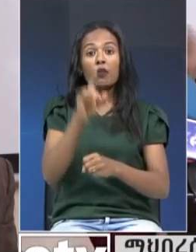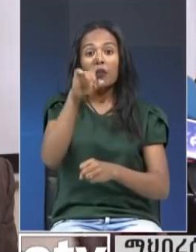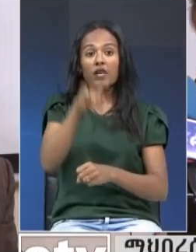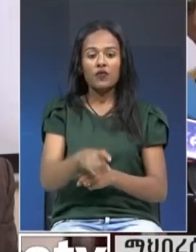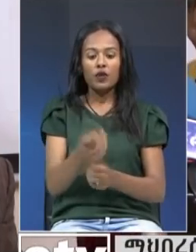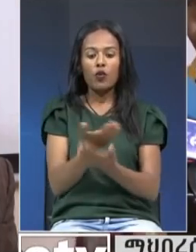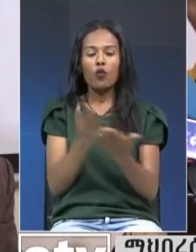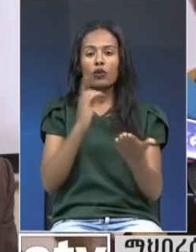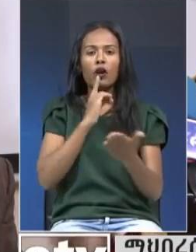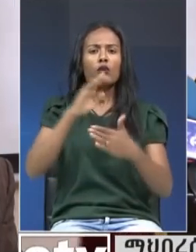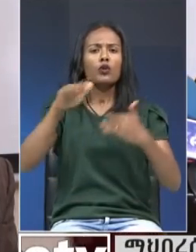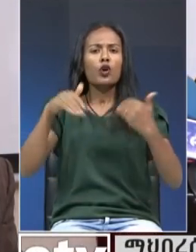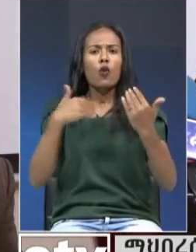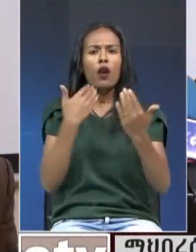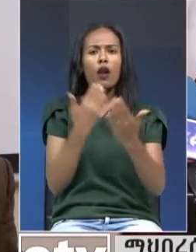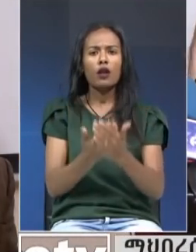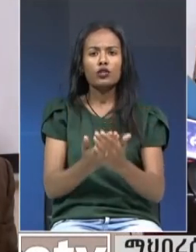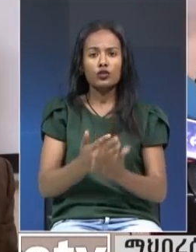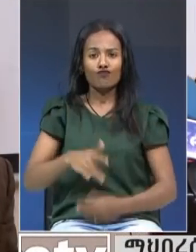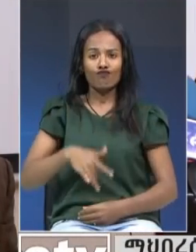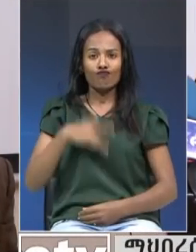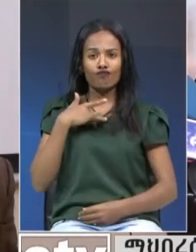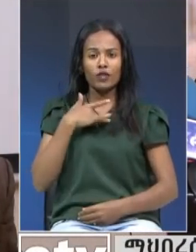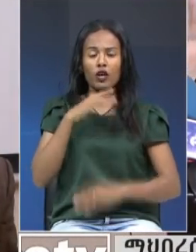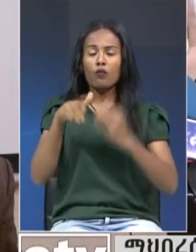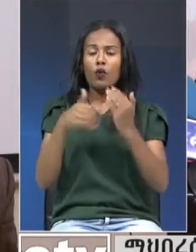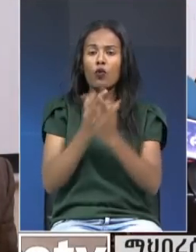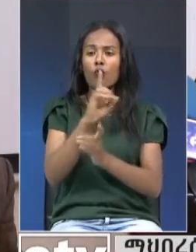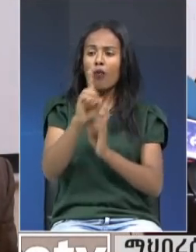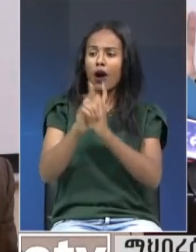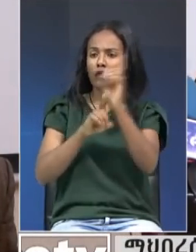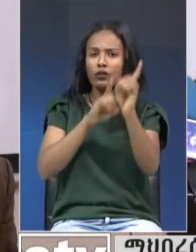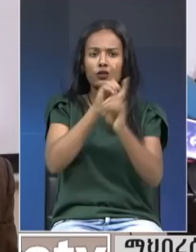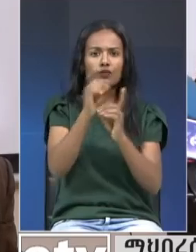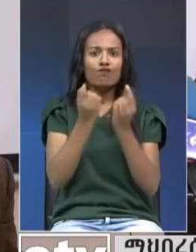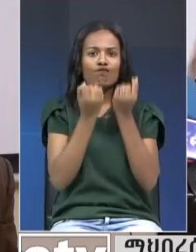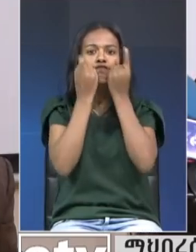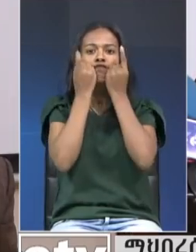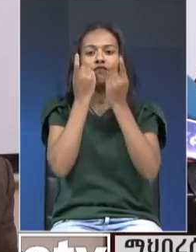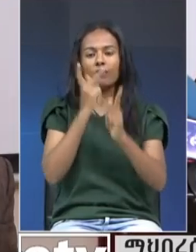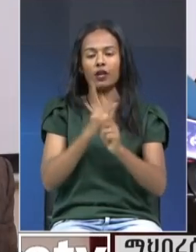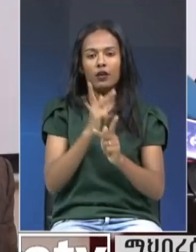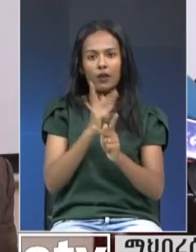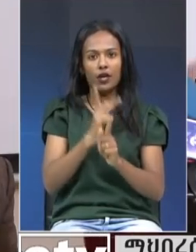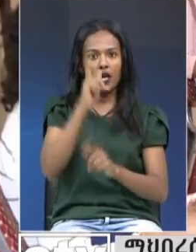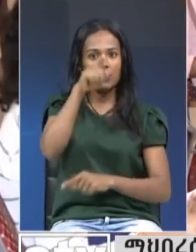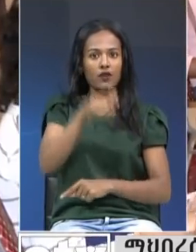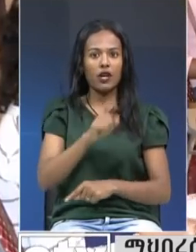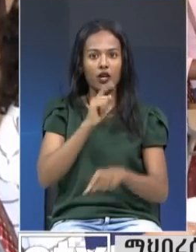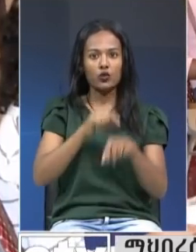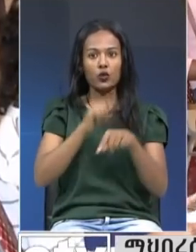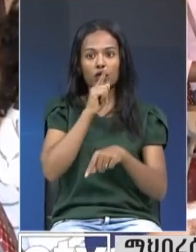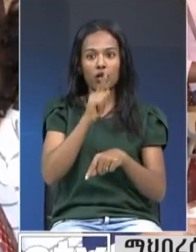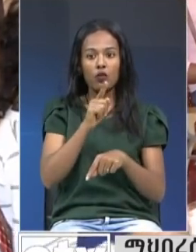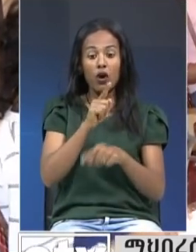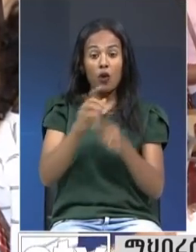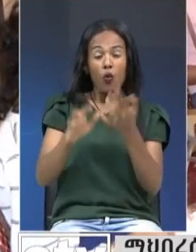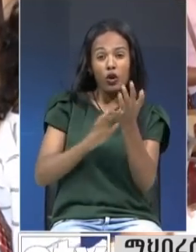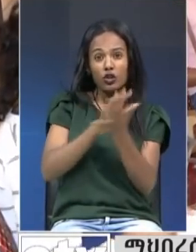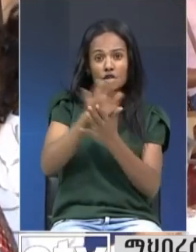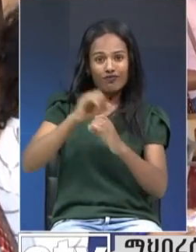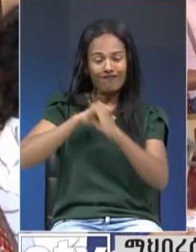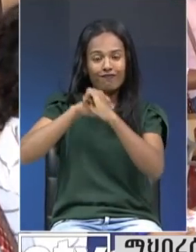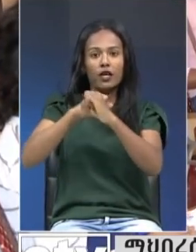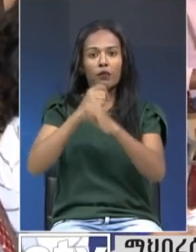ነው። የሁላችንም ሴንስስ በሁሉም አቅጣጫ ነቅተው መጠበቅ ያለባቸው ጊዜ ነው። ወረርሽኙን